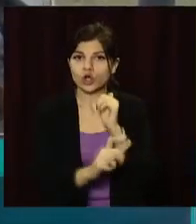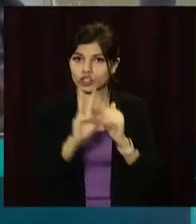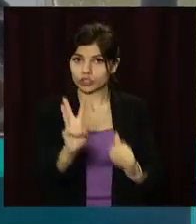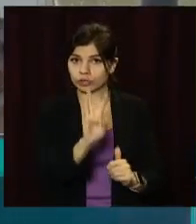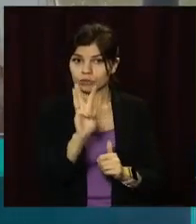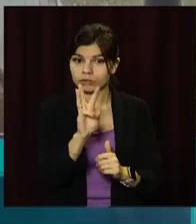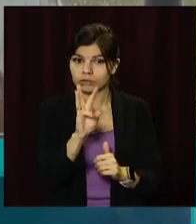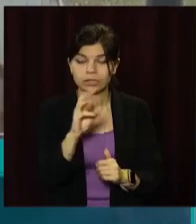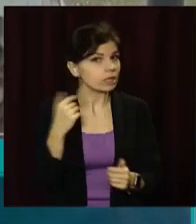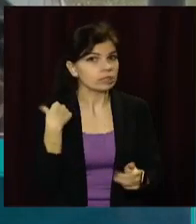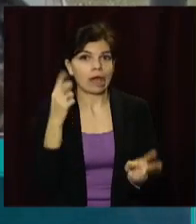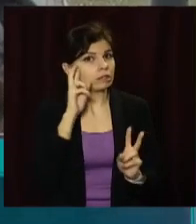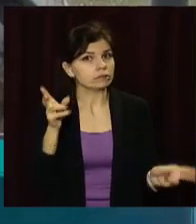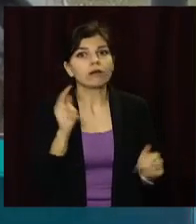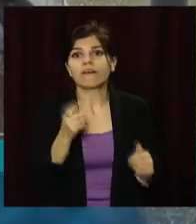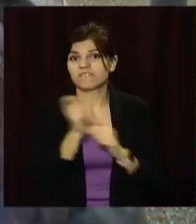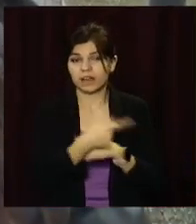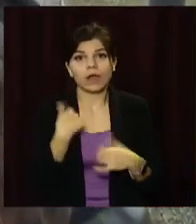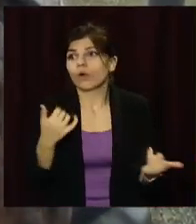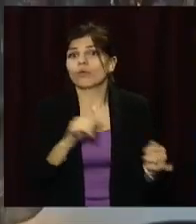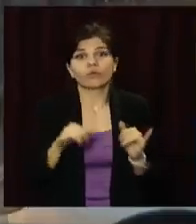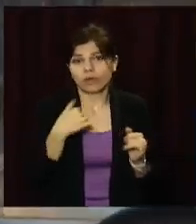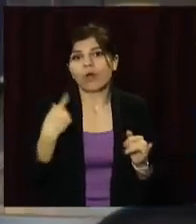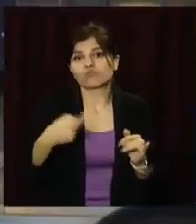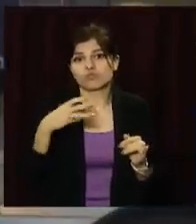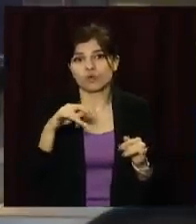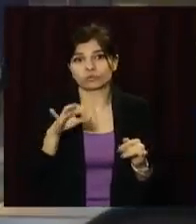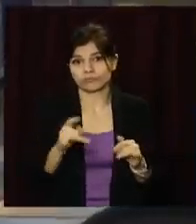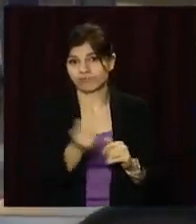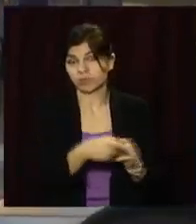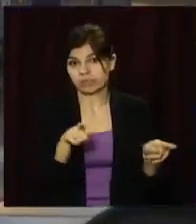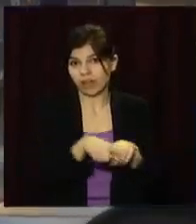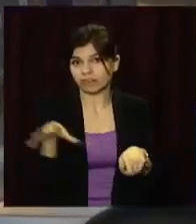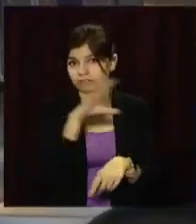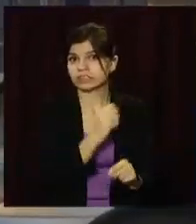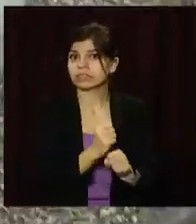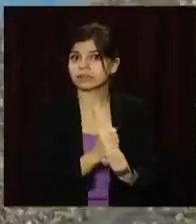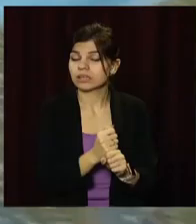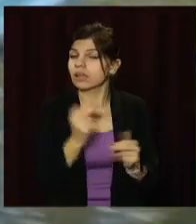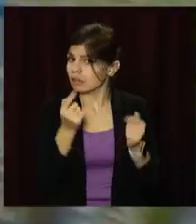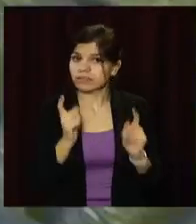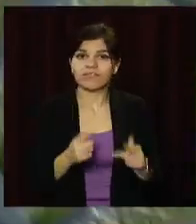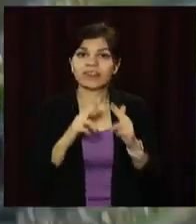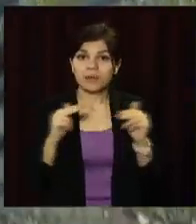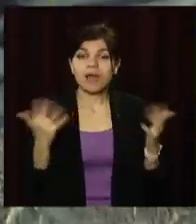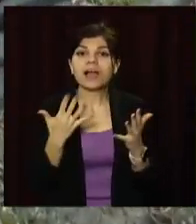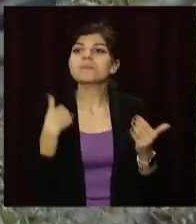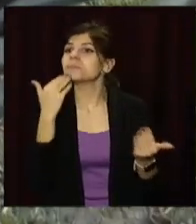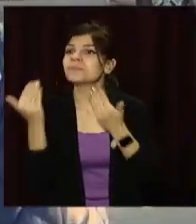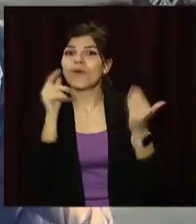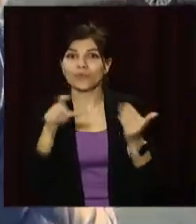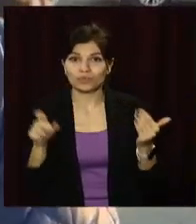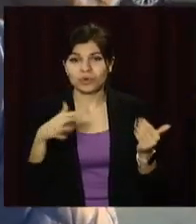маски, тому я просто вибрасую їх в мусорку. Я думаю, що все так роблять. Справді, дніпряни, яких ми питали, більшість роблять так